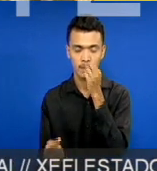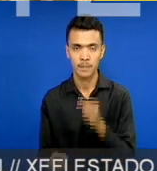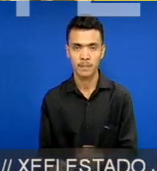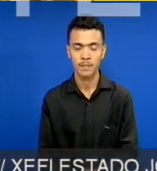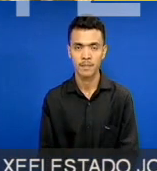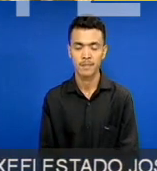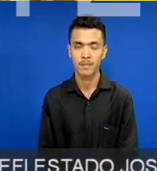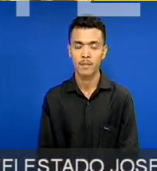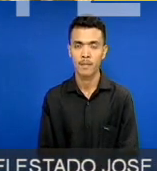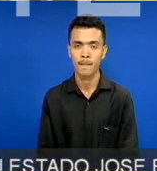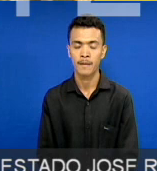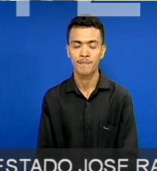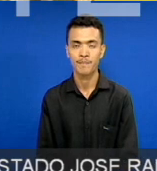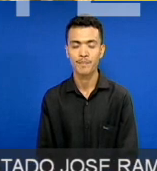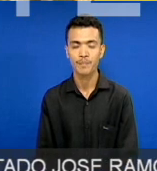tia usa